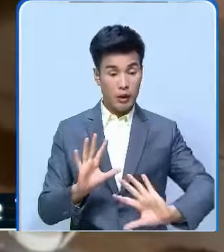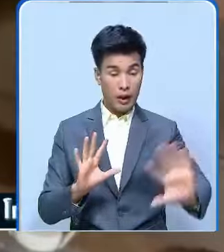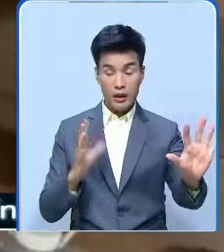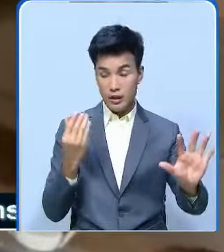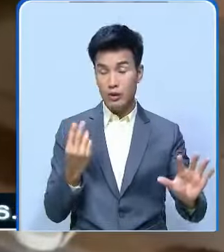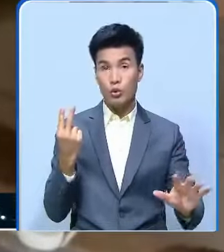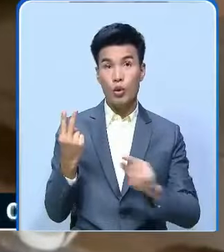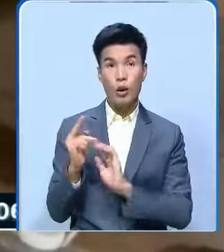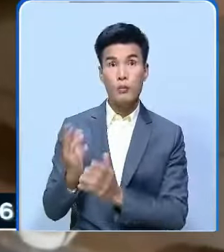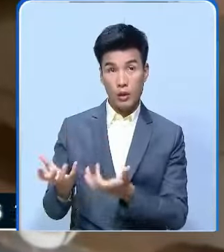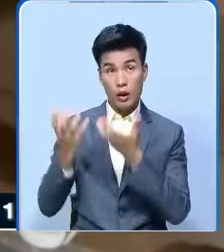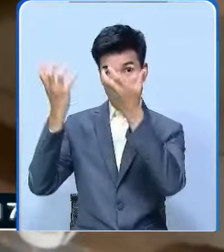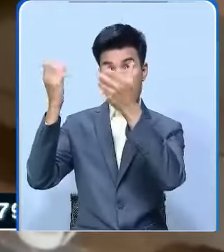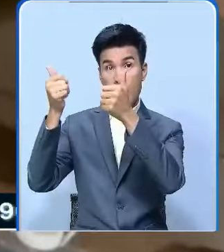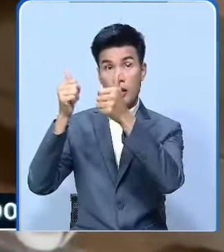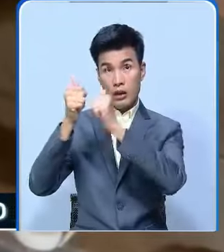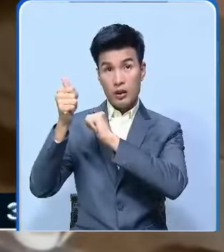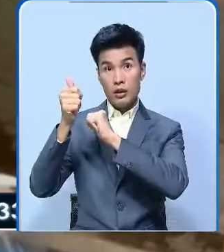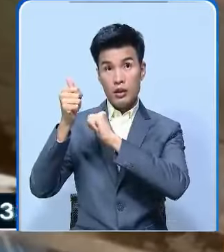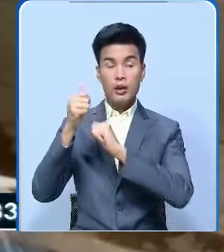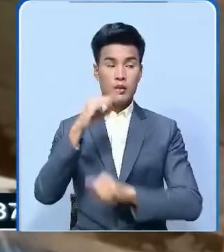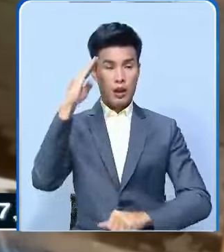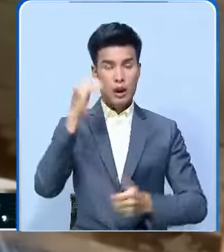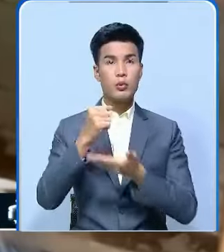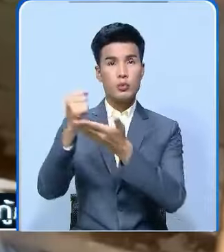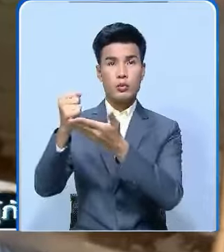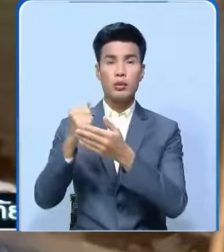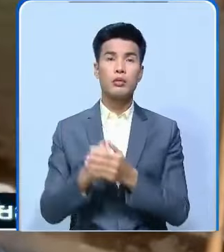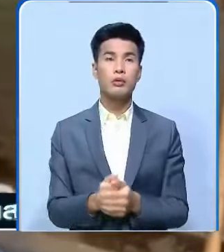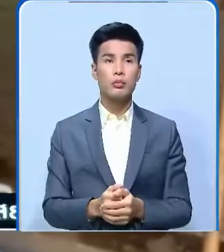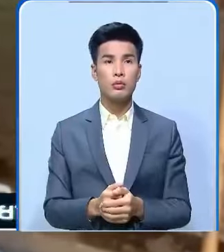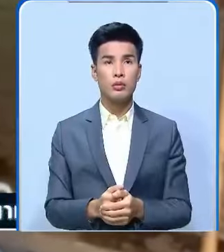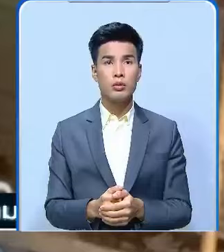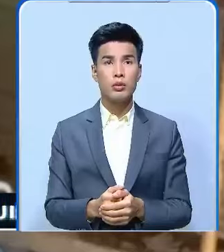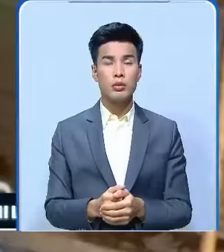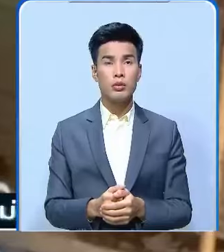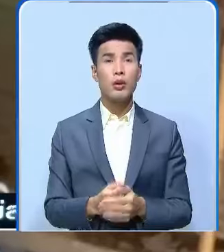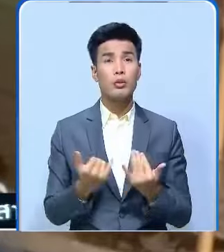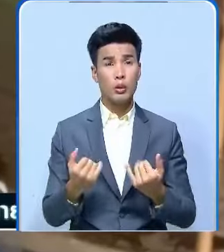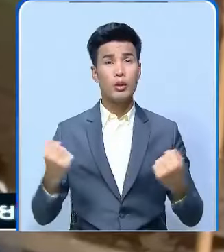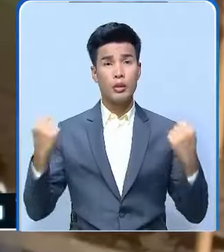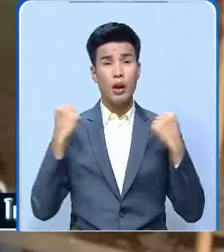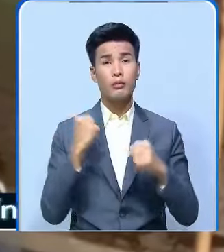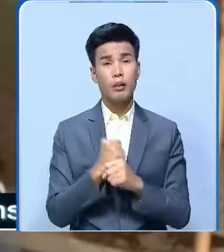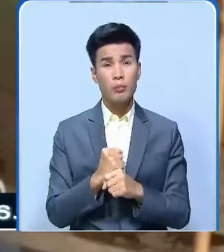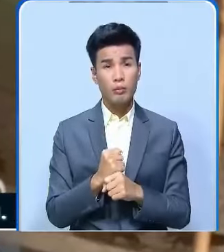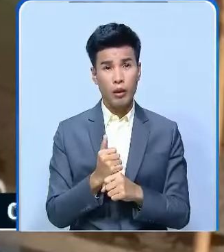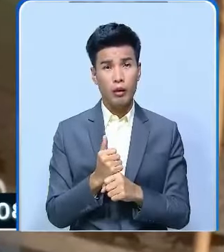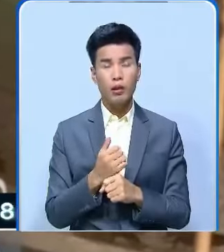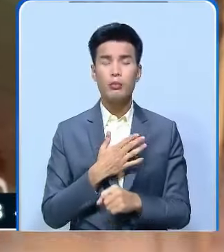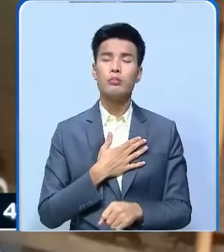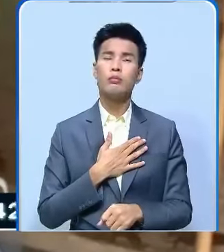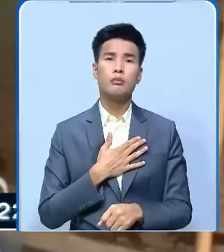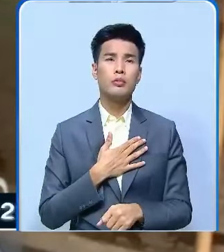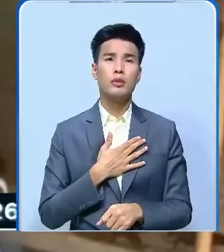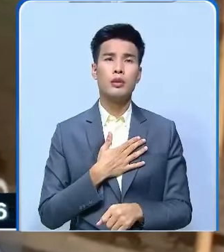ซนเก็บขึ้นตั้งบนป้าหันมาจ้อยอยู่เนาะ แล้วตอนนี้มีแรงที่จะทำอะไรไหมแม่บอกเห็นบอกไม่มีแรงจะทำอะไรอยาก